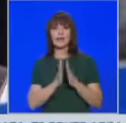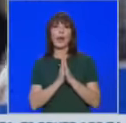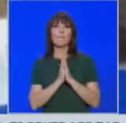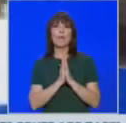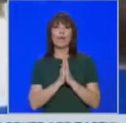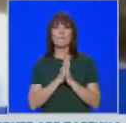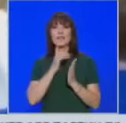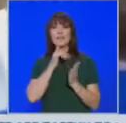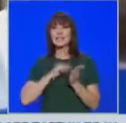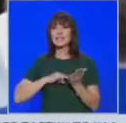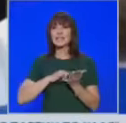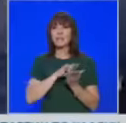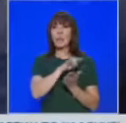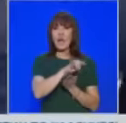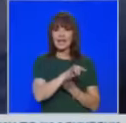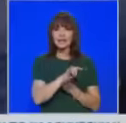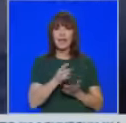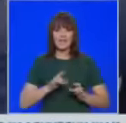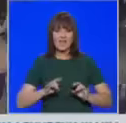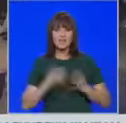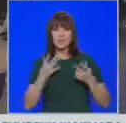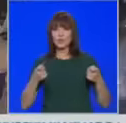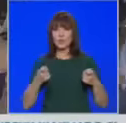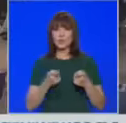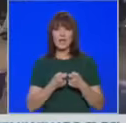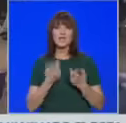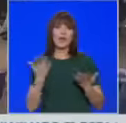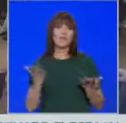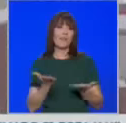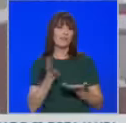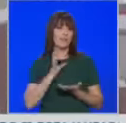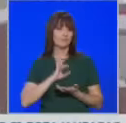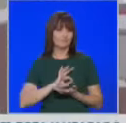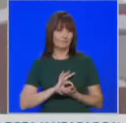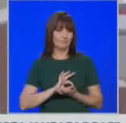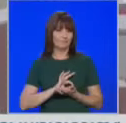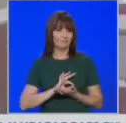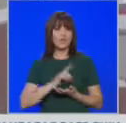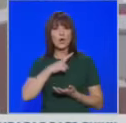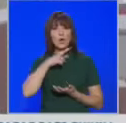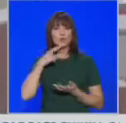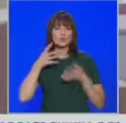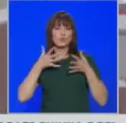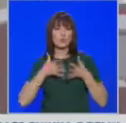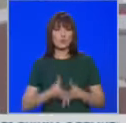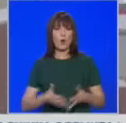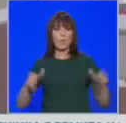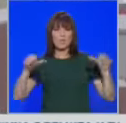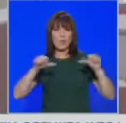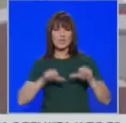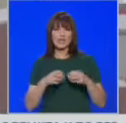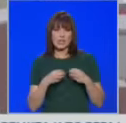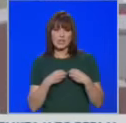F-16, които бяха отправени непрекъснато от началото на войната, се сбъднаха. Руското зло поразява с болка и